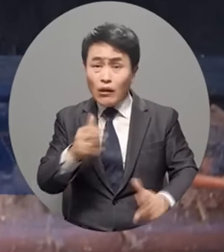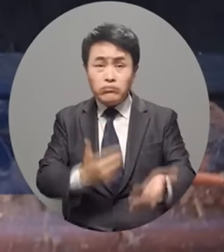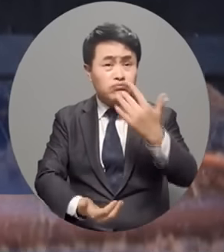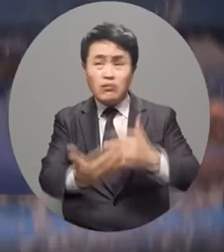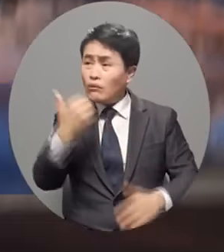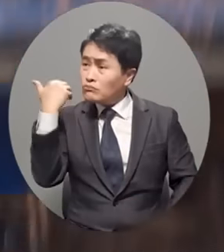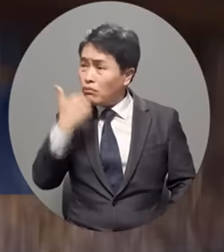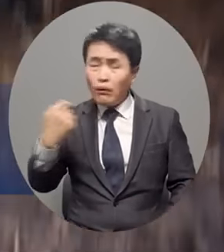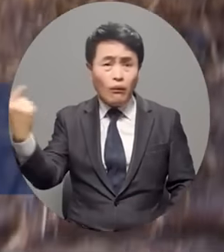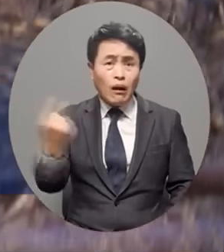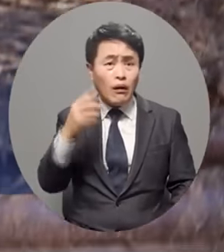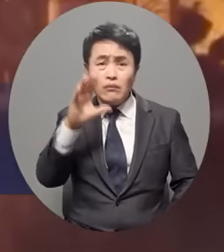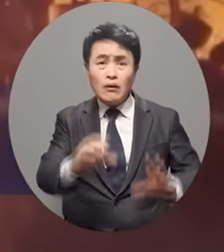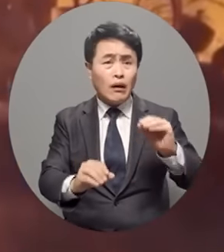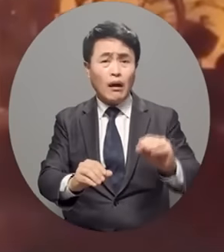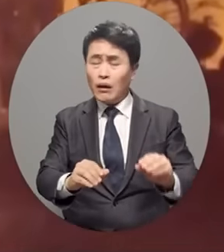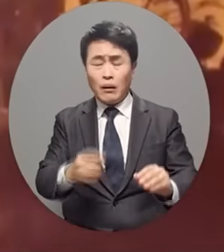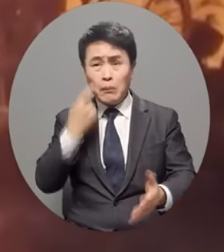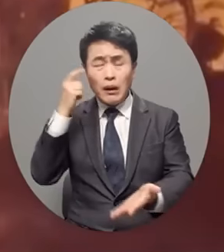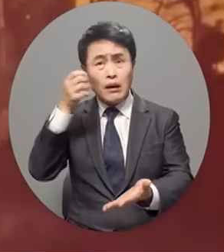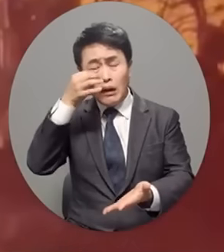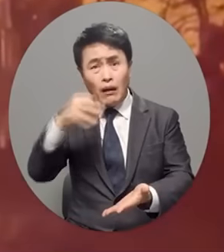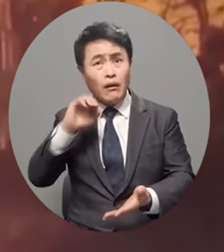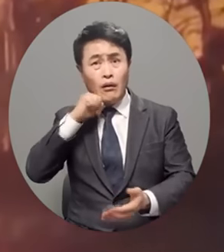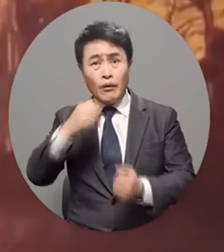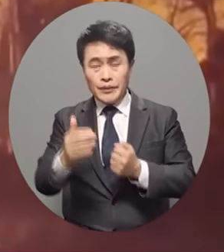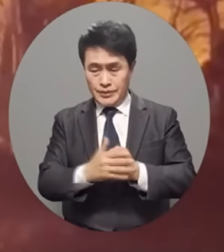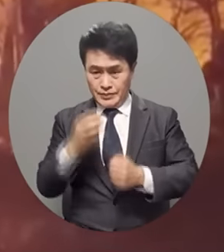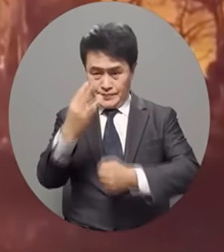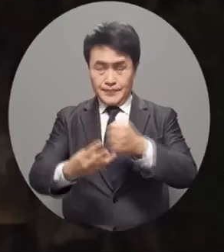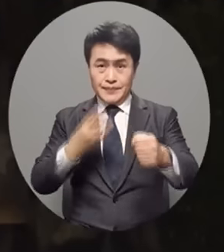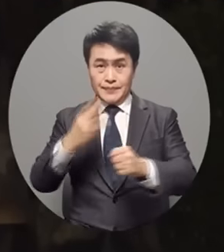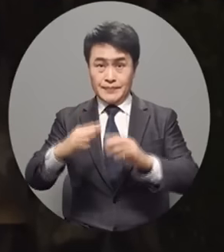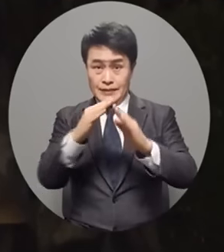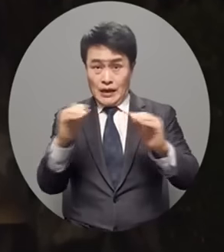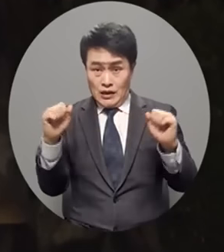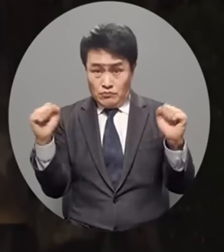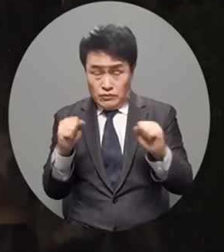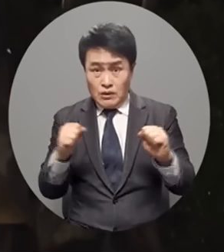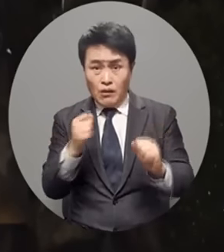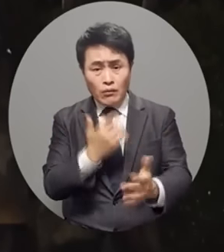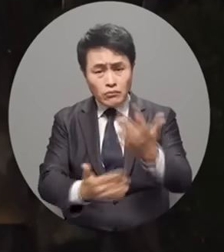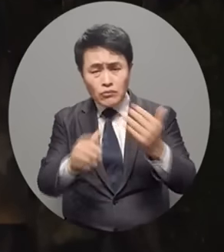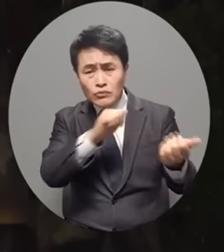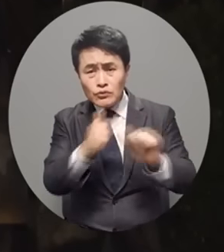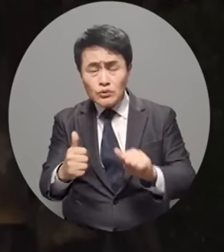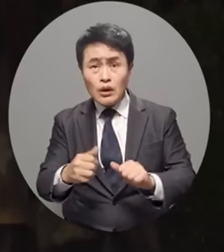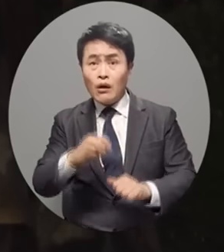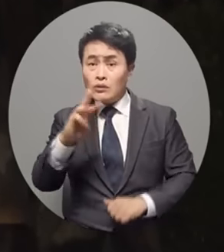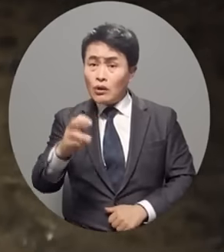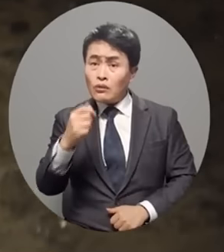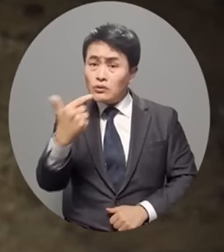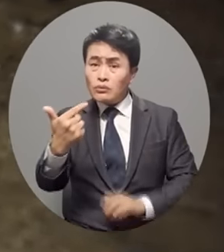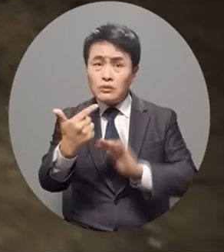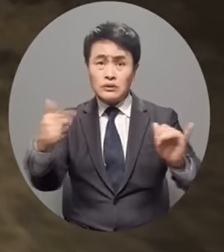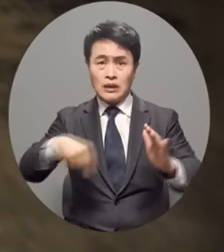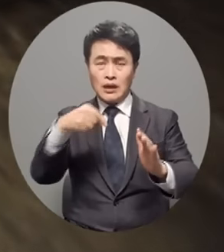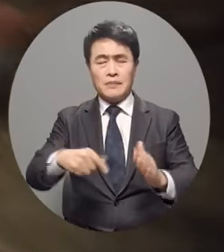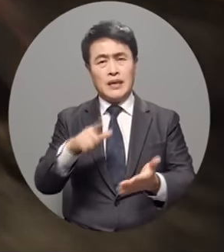와서 쫓아올 사람도 발견도 못해. 실제 최근 3년간 전라북도 내에서 화재로 숨진 36명 중